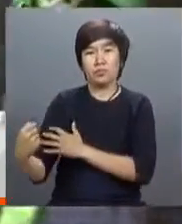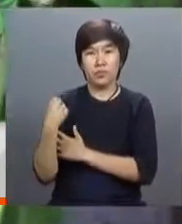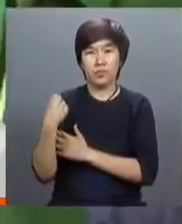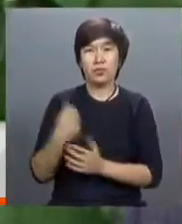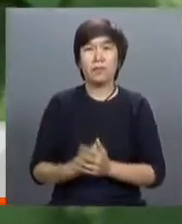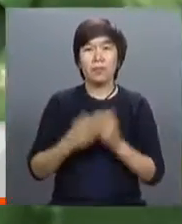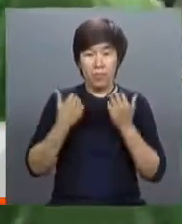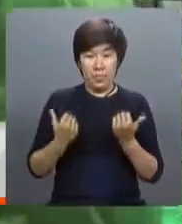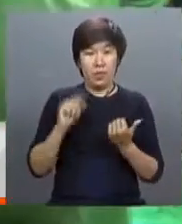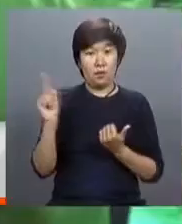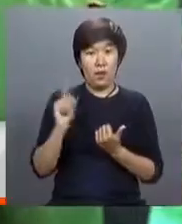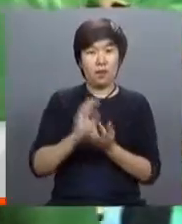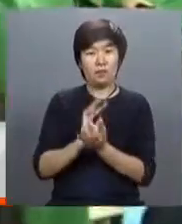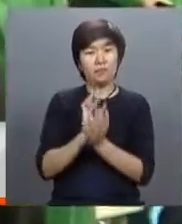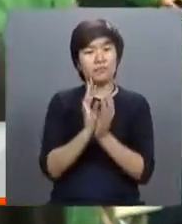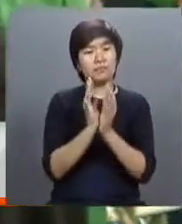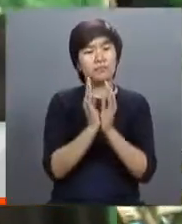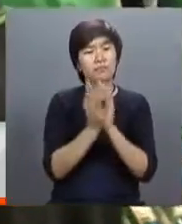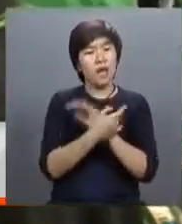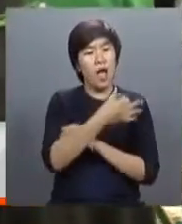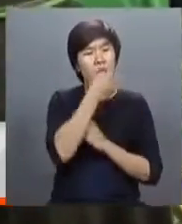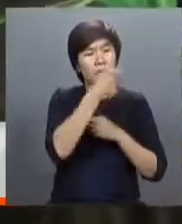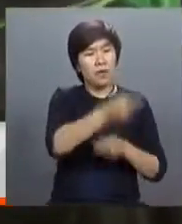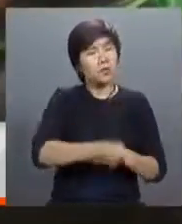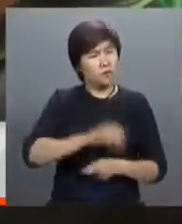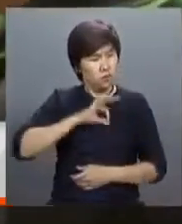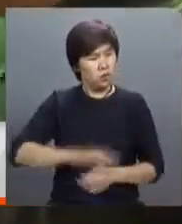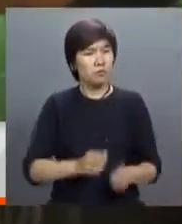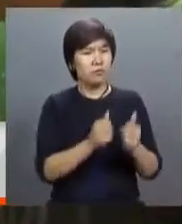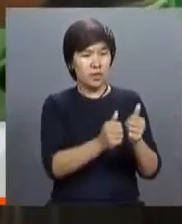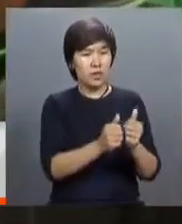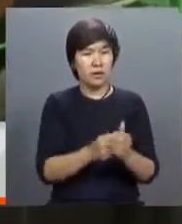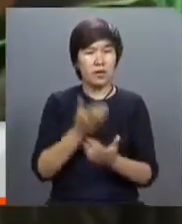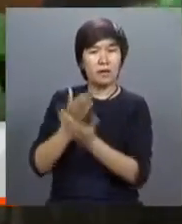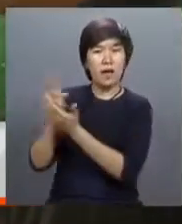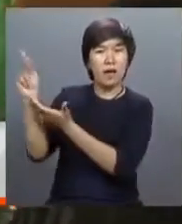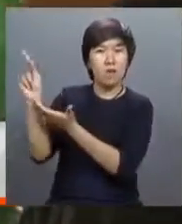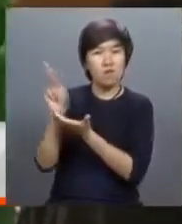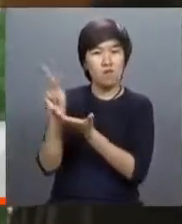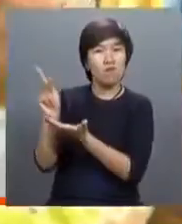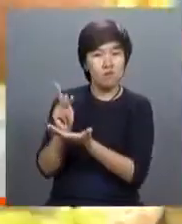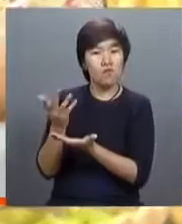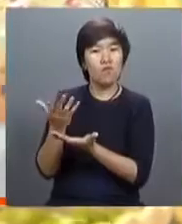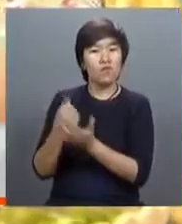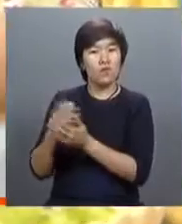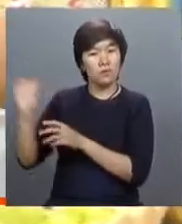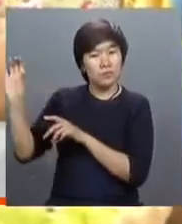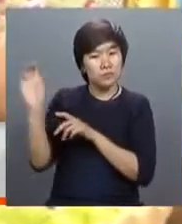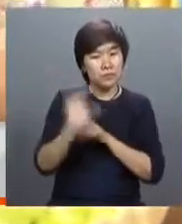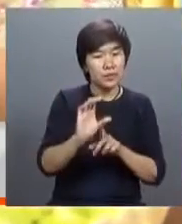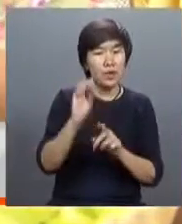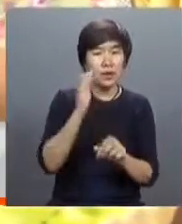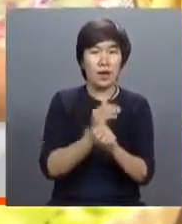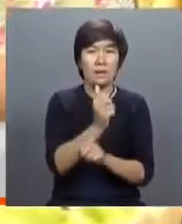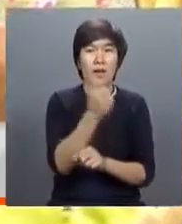พอใจการเปลี่ยนแปลงของเกษตรกรหลังกังวลต่อสัญญาณการลดลงของประชากรและผลผลิตจากภาคการเกษตร